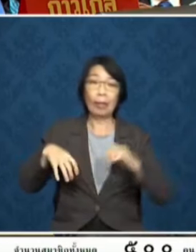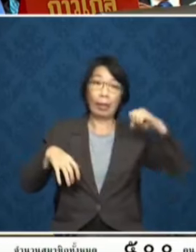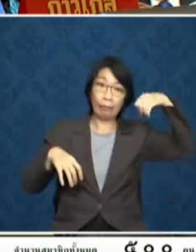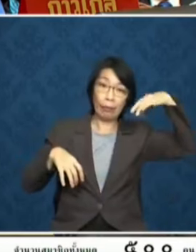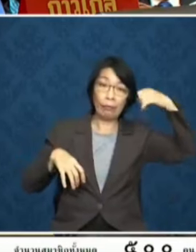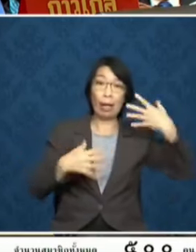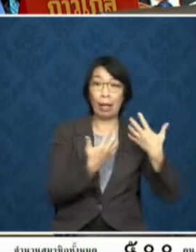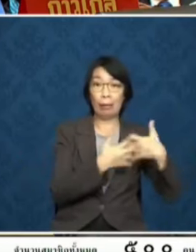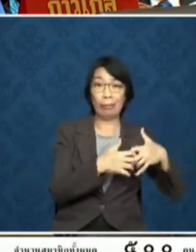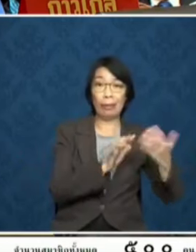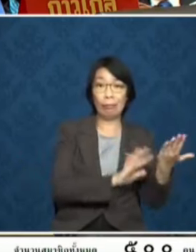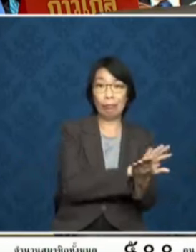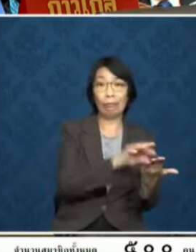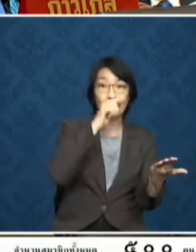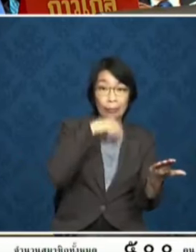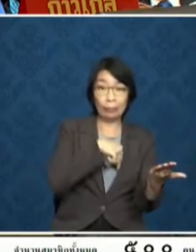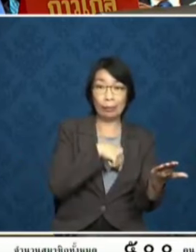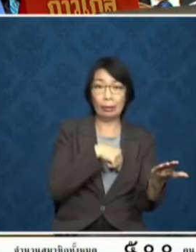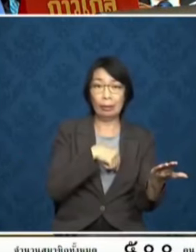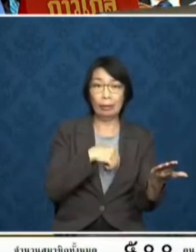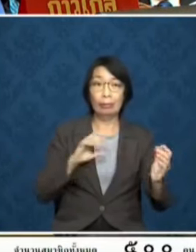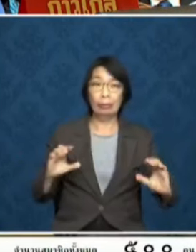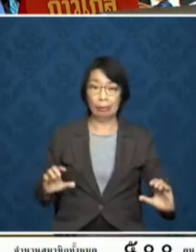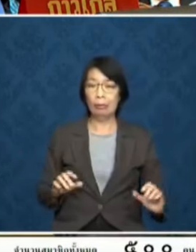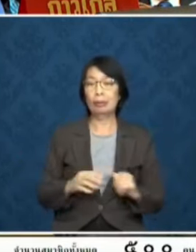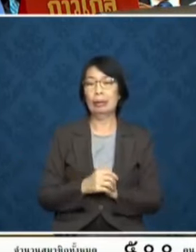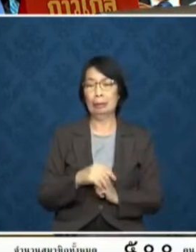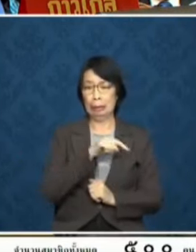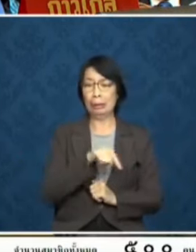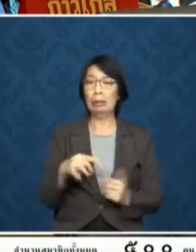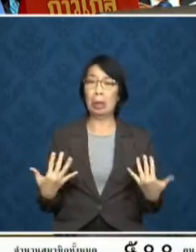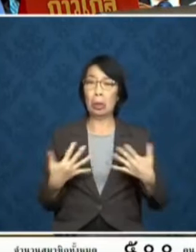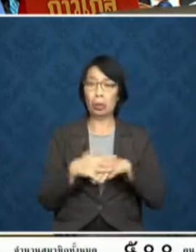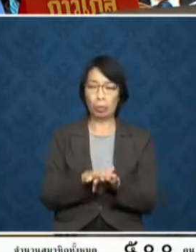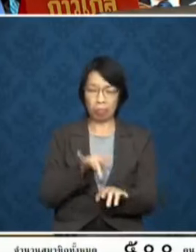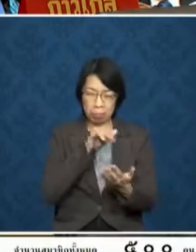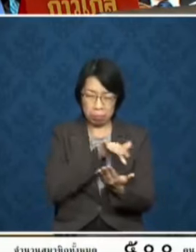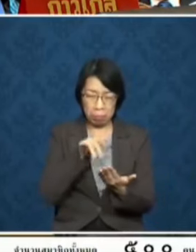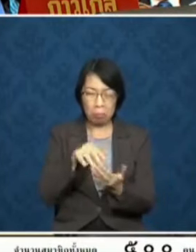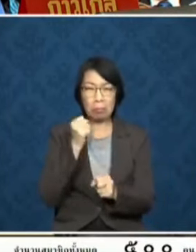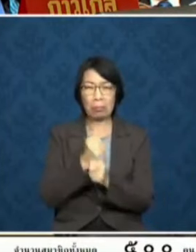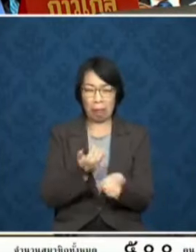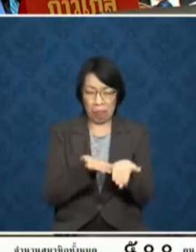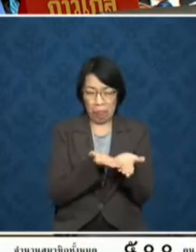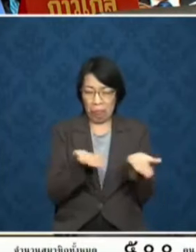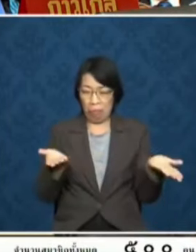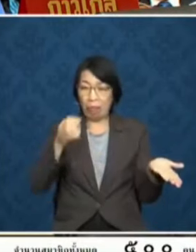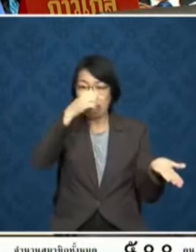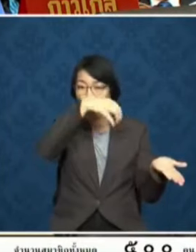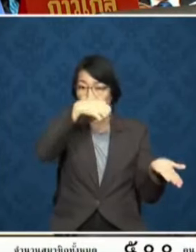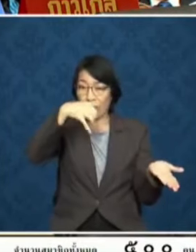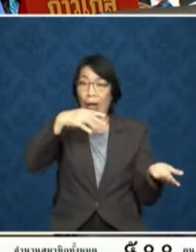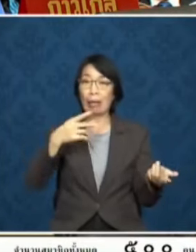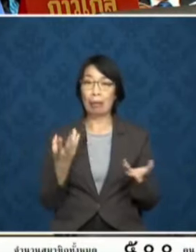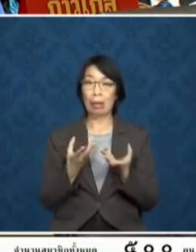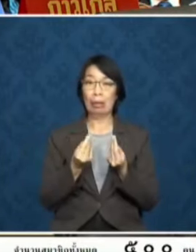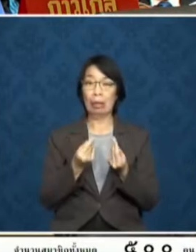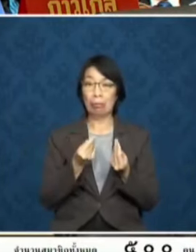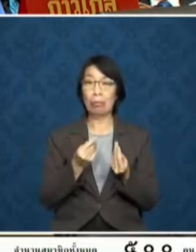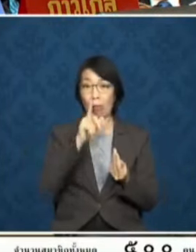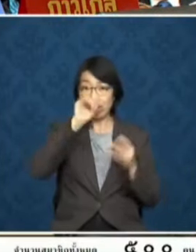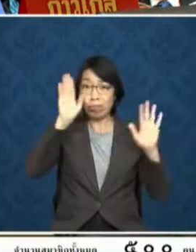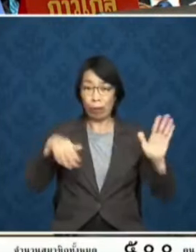ผลิตแห่งประเทศไทยอีแกตเนี่ยนะคะร่วมกันศึกษาพัฒนาการลงทุนโซลาร์ฟาร์มบนที่ดินราชพัสดุค่ะ 600,000